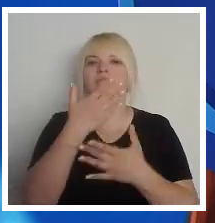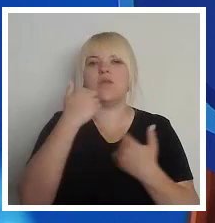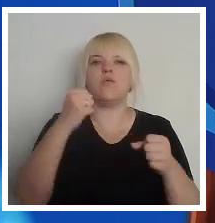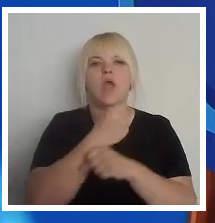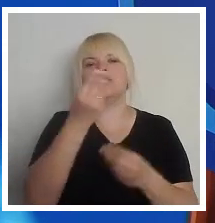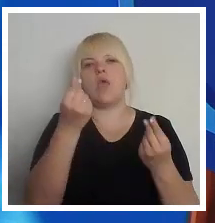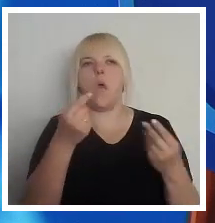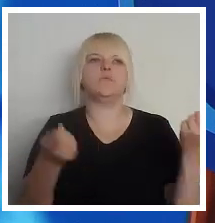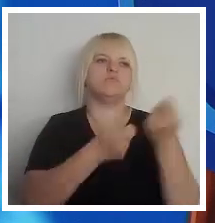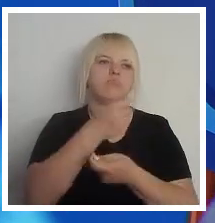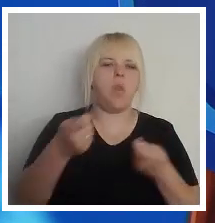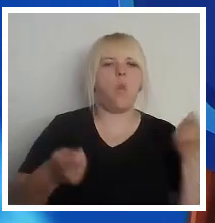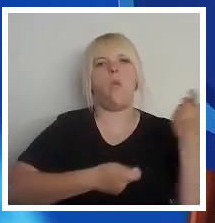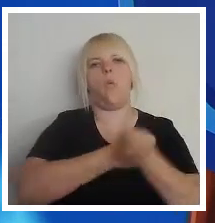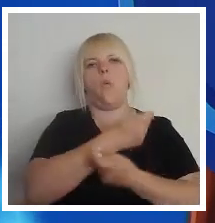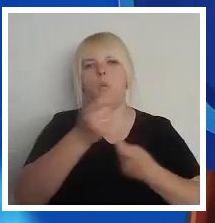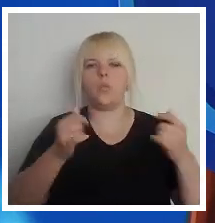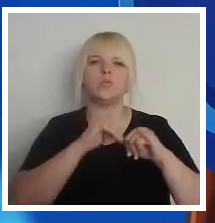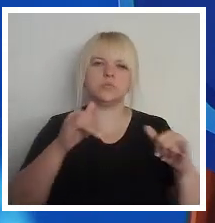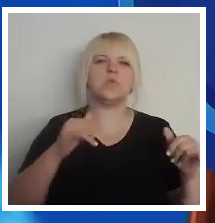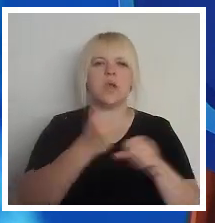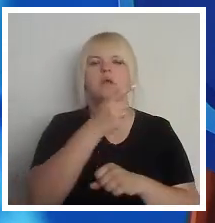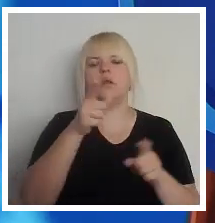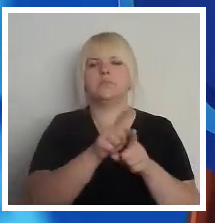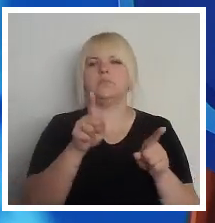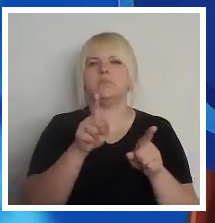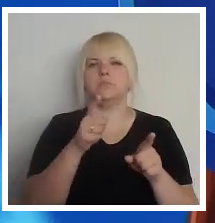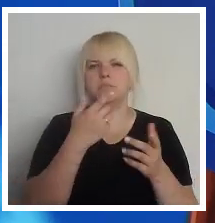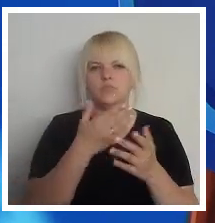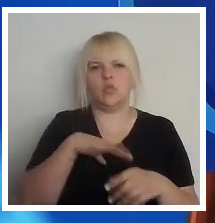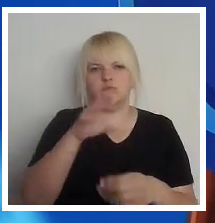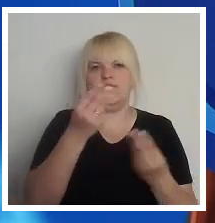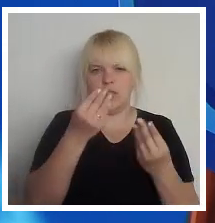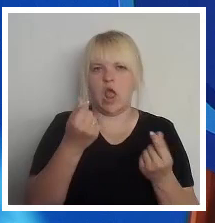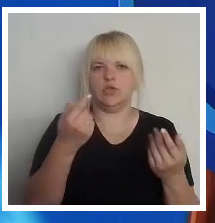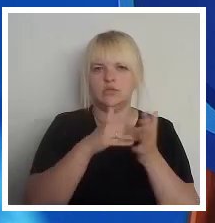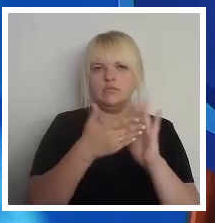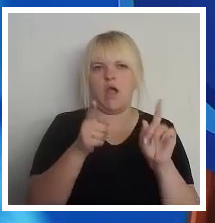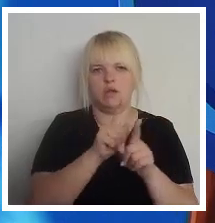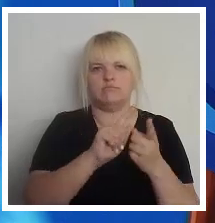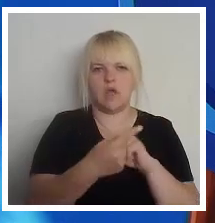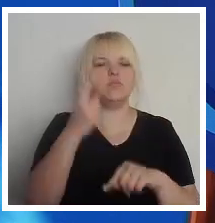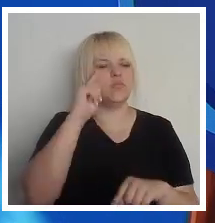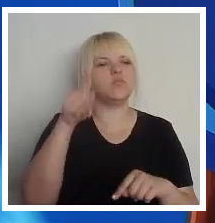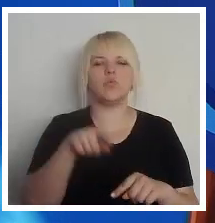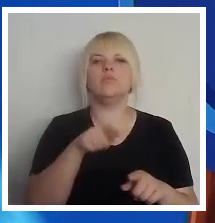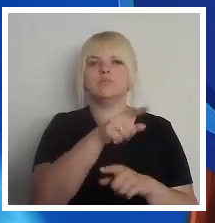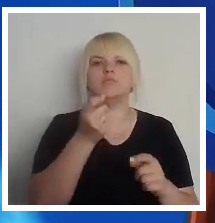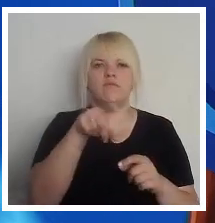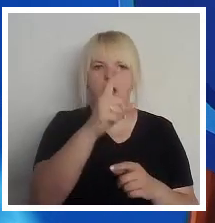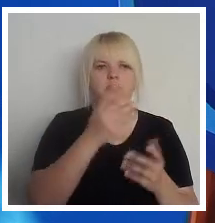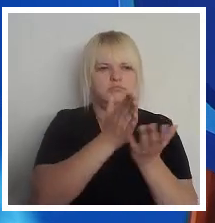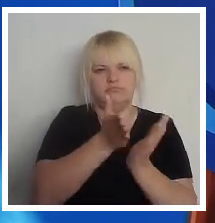plūsmu, gan arī, teiksim, mūsu to kopējo, nu, to, nu, tas vienkārši stiprina mūsu finanšu situāciju, ja mums ir vairāk šī ienākuma avotu. Un es domāju, ka tas medijiem ir